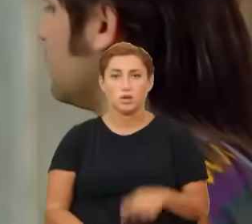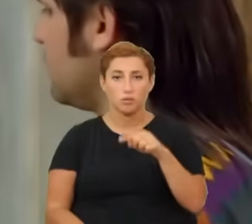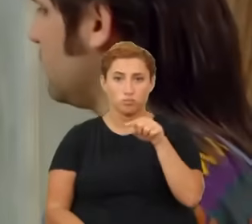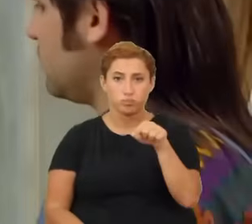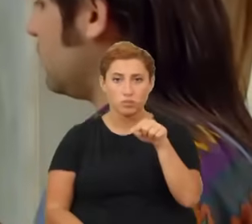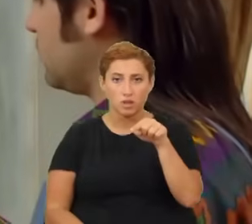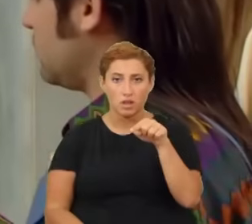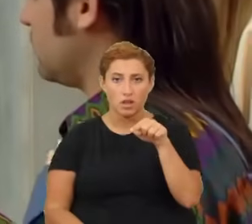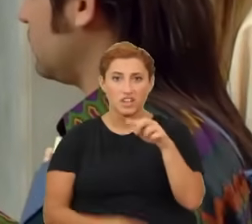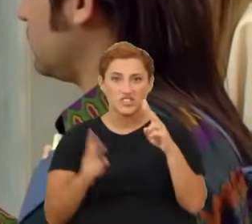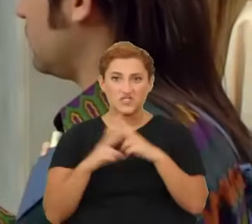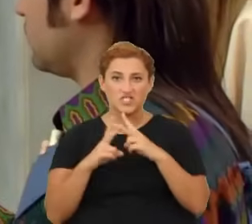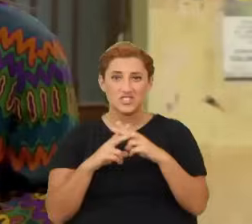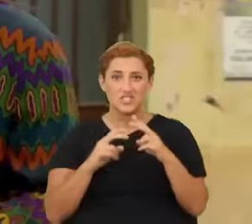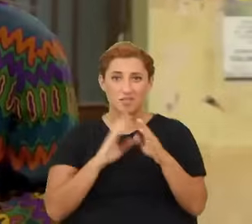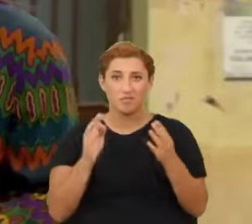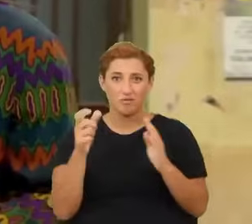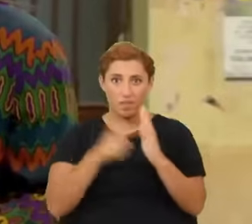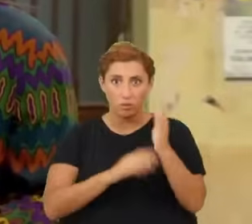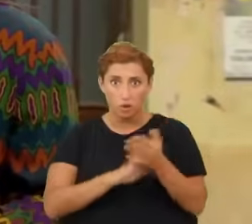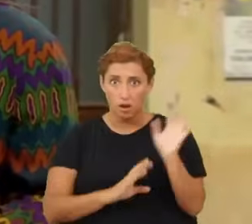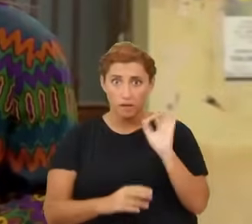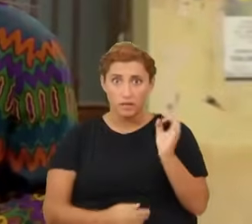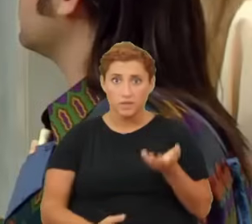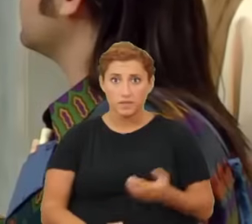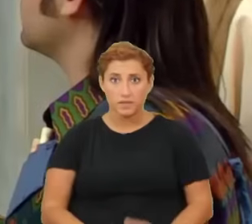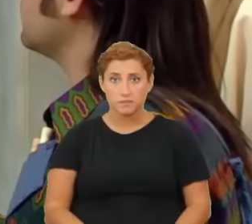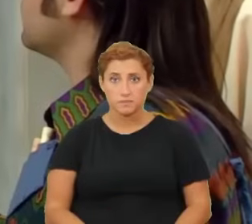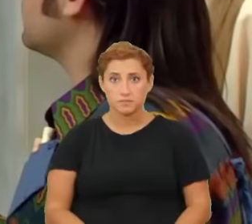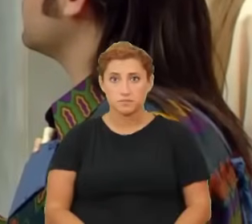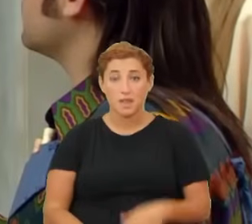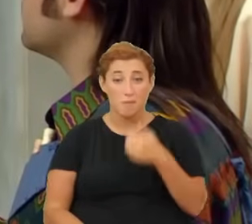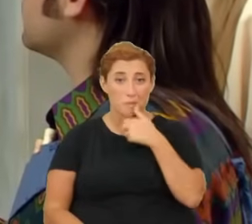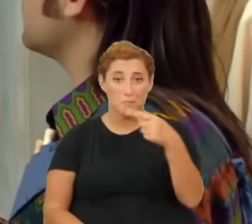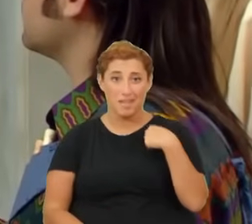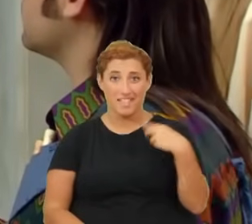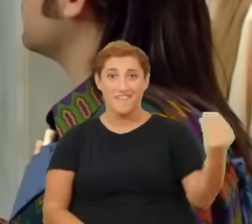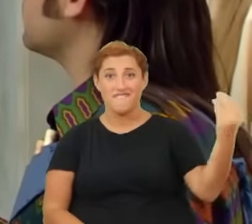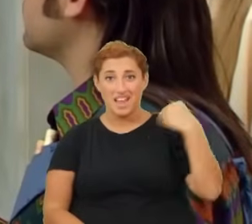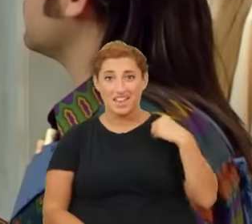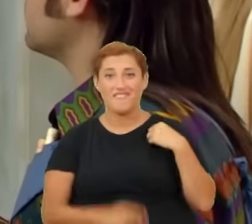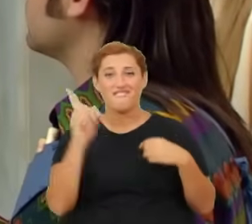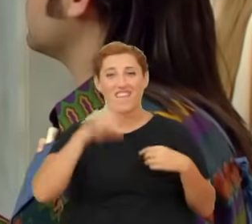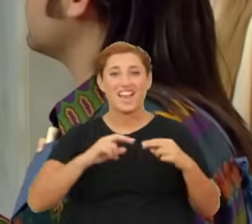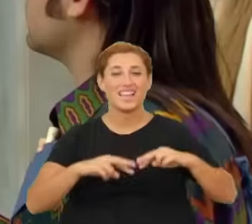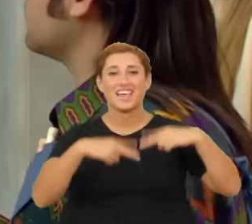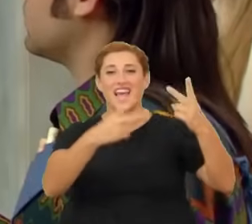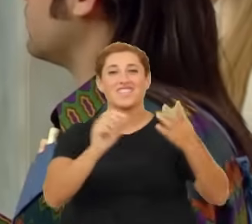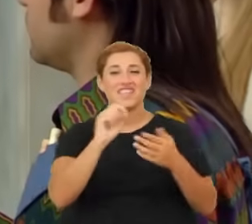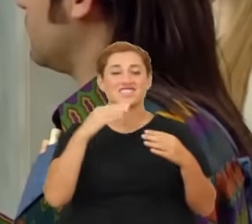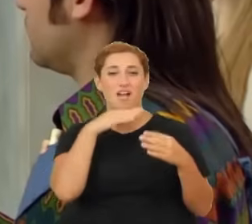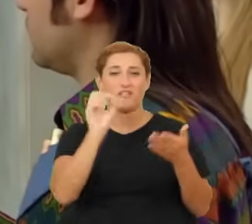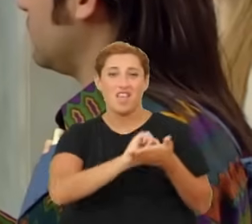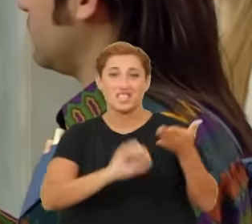Bunlar... Fişler faturalar mı? Evet işte. Babamın bana verdiği, vergi iade zarfını doldurayım